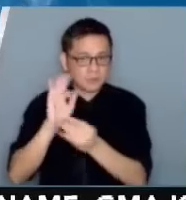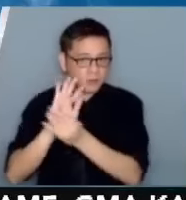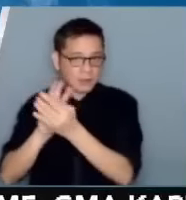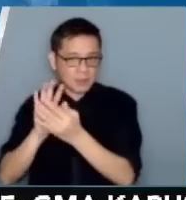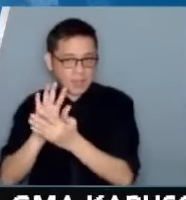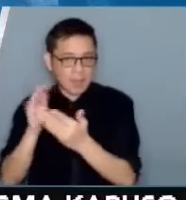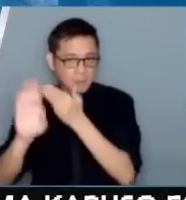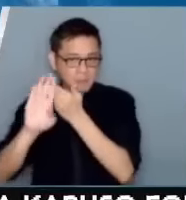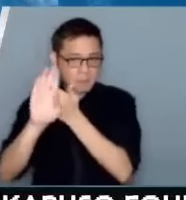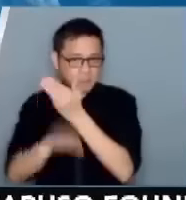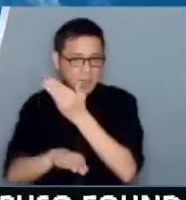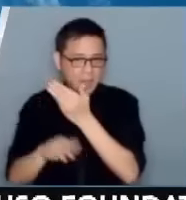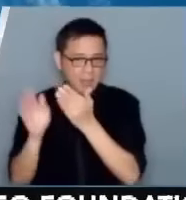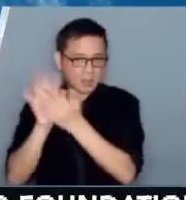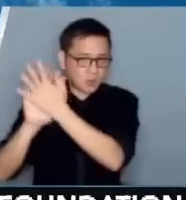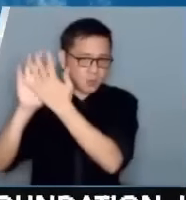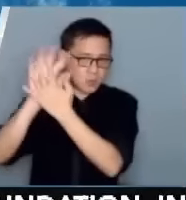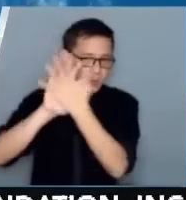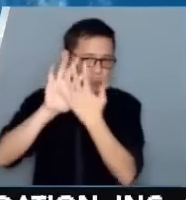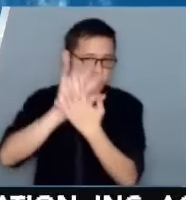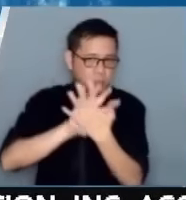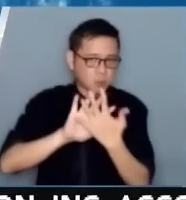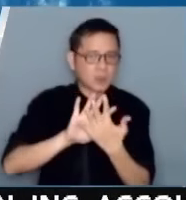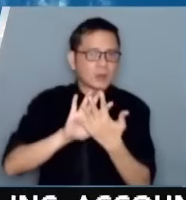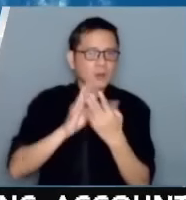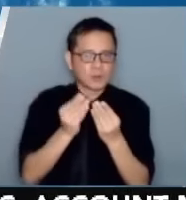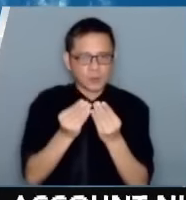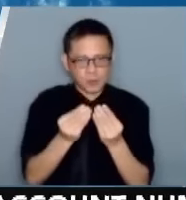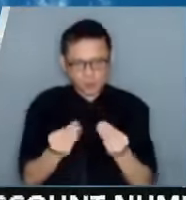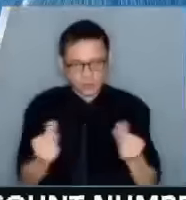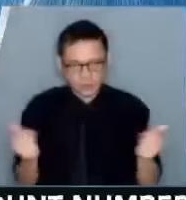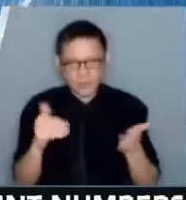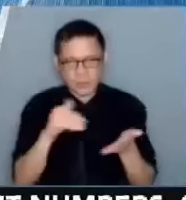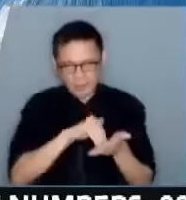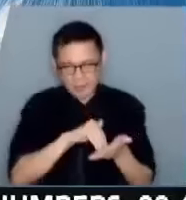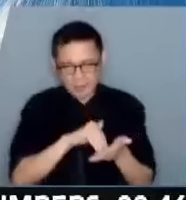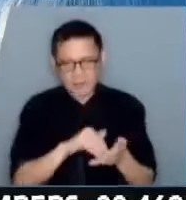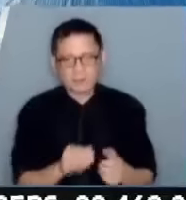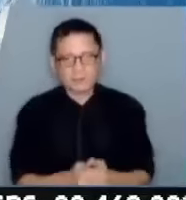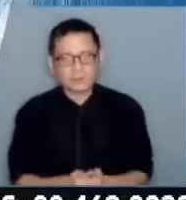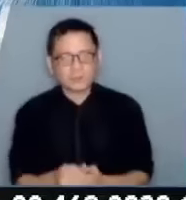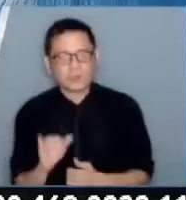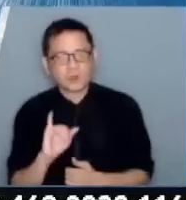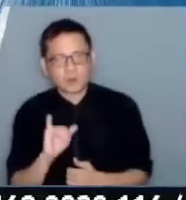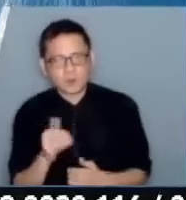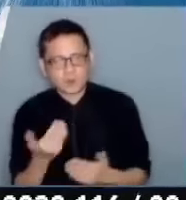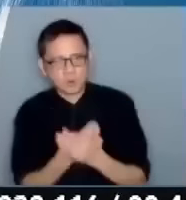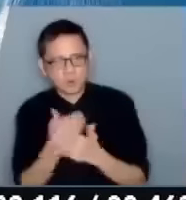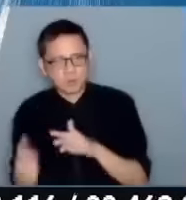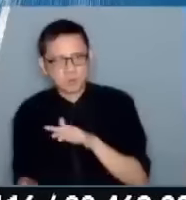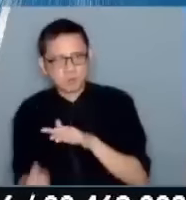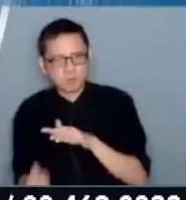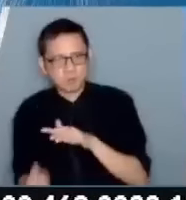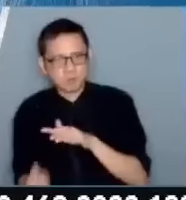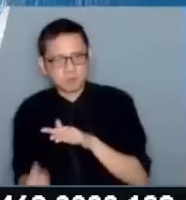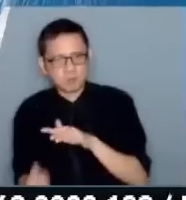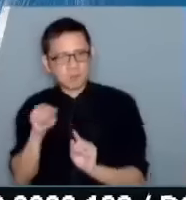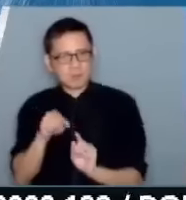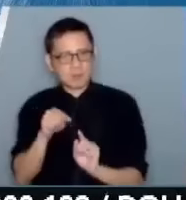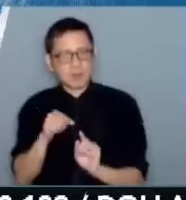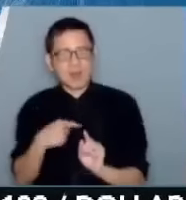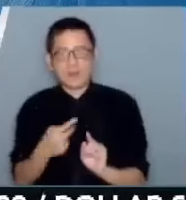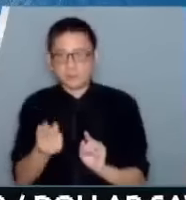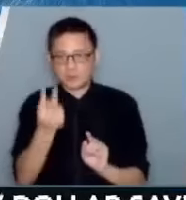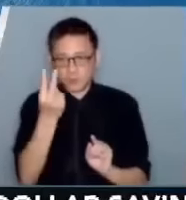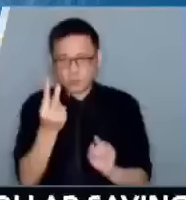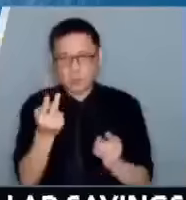Philippines sea ay posibleng matunaw habang ito namang binabantayan nating panibagong bagyong papasok dalawang scenary inaasa natin raffi either